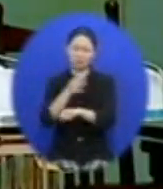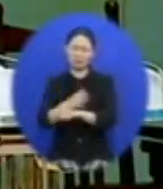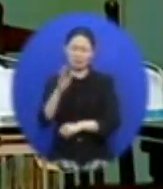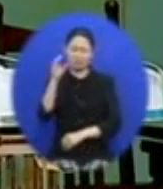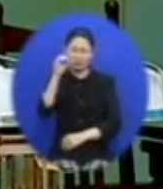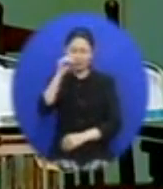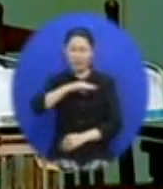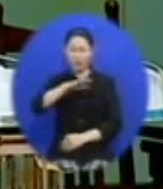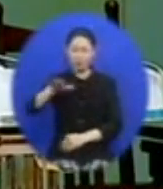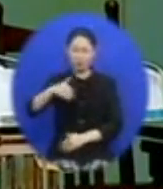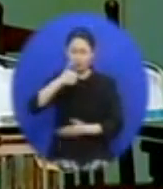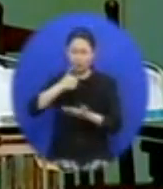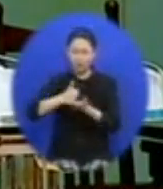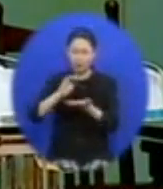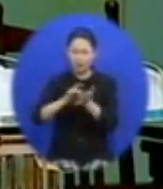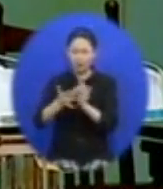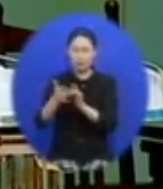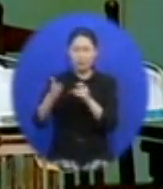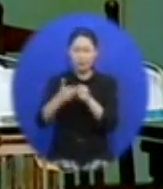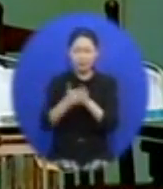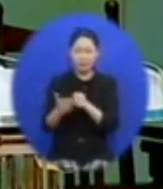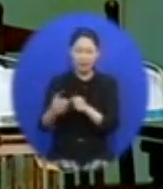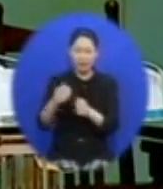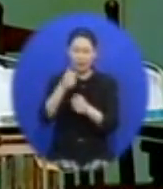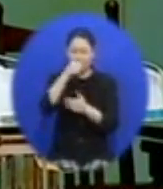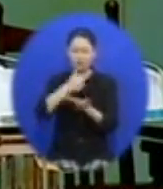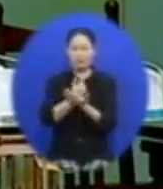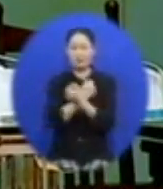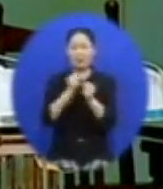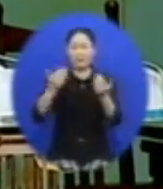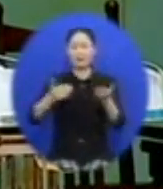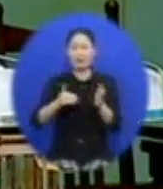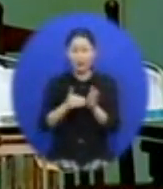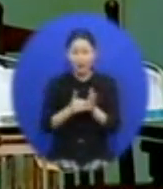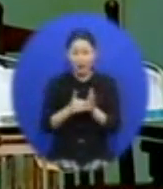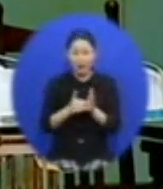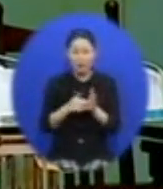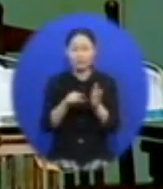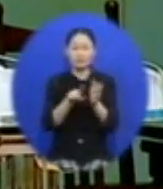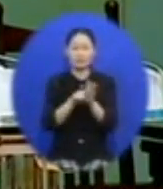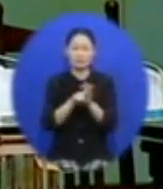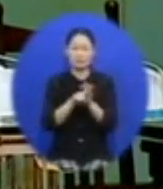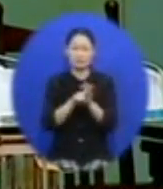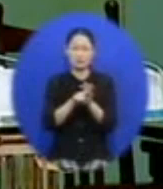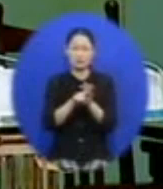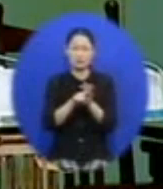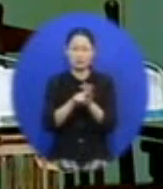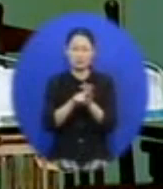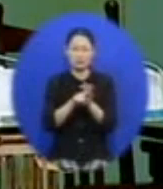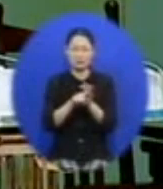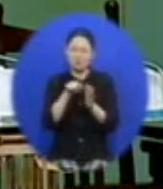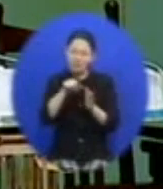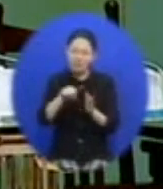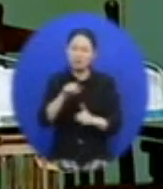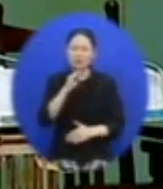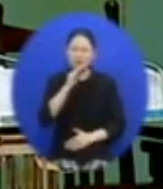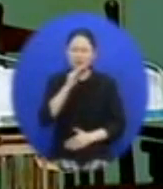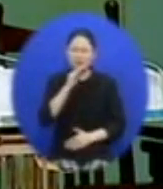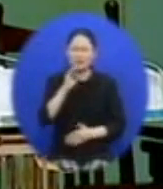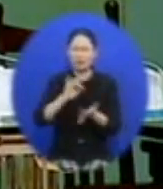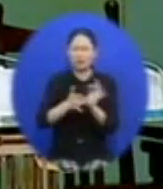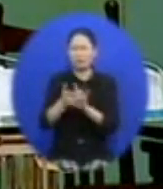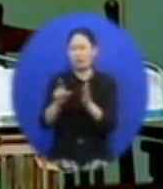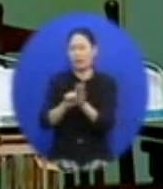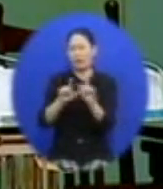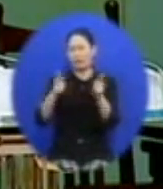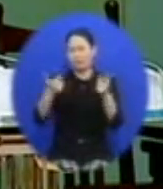죄가 예수님 때문에 3 을 받았다 이정도 믿는 것은 예수 믿는 진짜가 아니에요